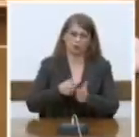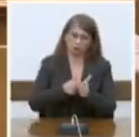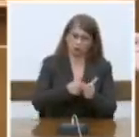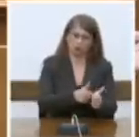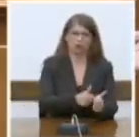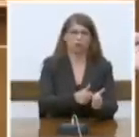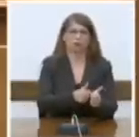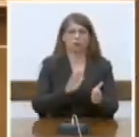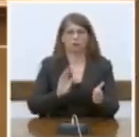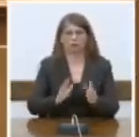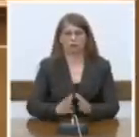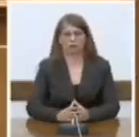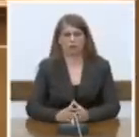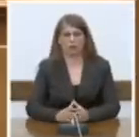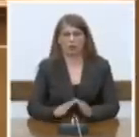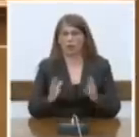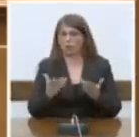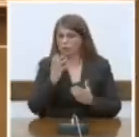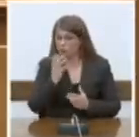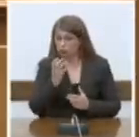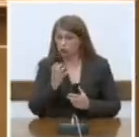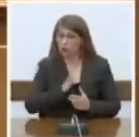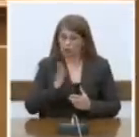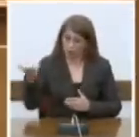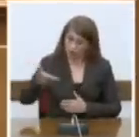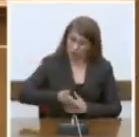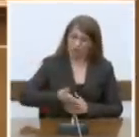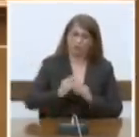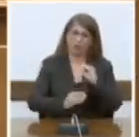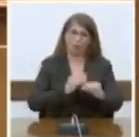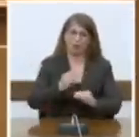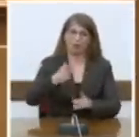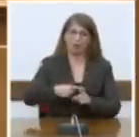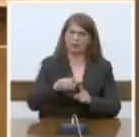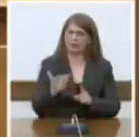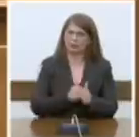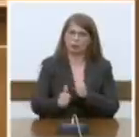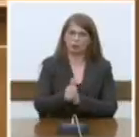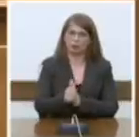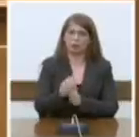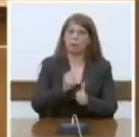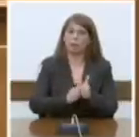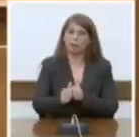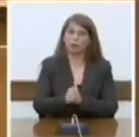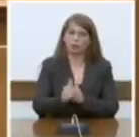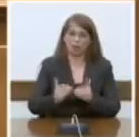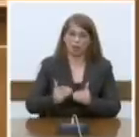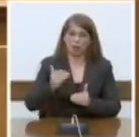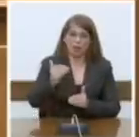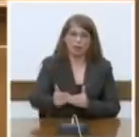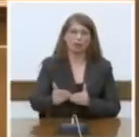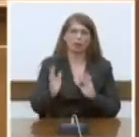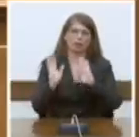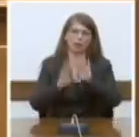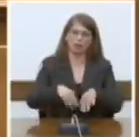ΑΕΠ. Και πώς θα έρθει ένας σοβαρός άνθρωπος να επενδύσει στην Ελλάδα? Και ξέρετε ποια ήταν η προτεραιότητα? Η προτεραιότητα ήταν η αναστολή των κατεδαφίσεων. Και όμως